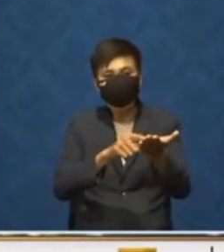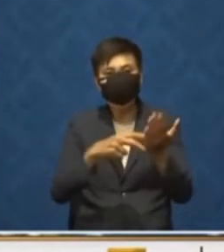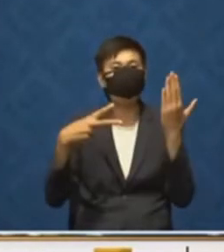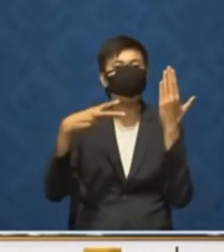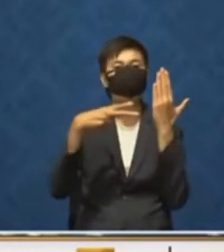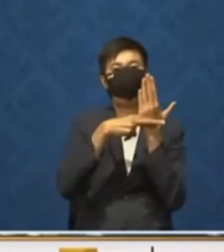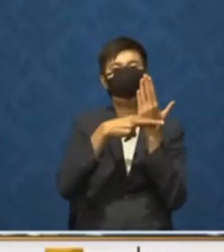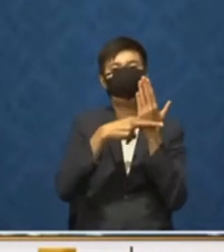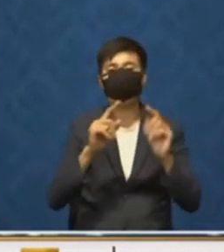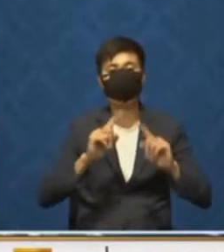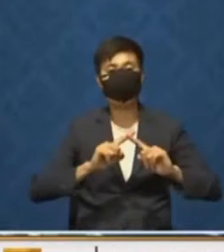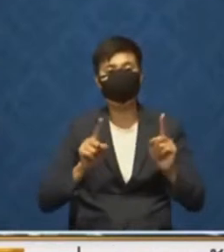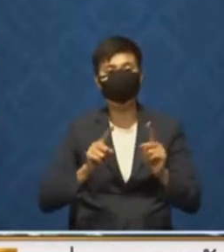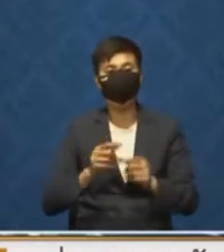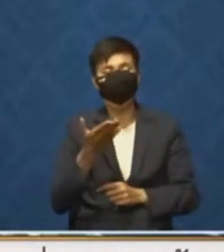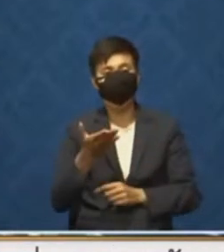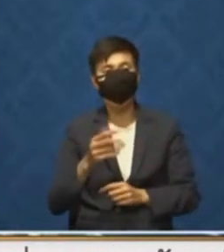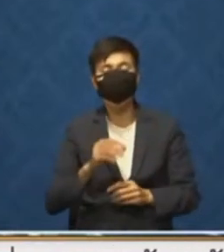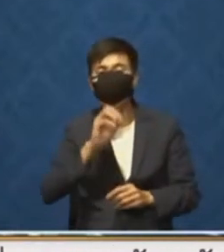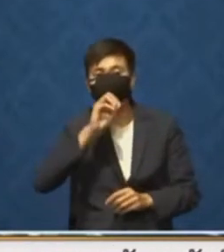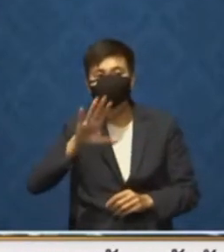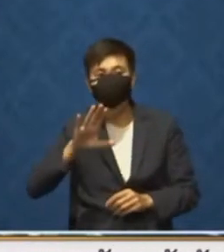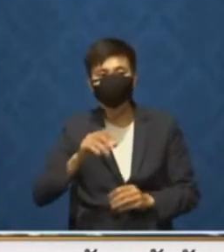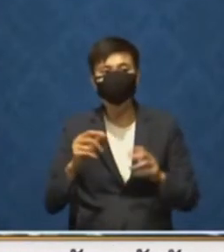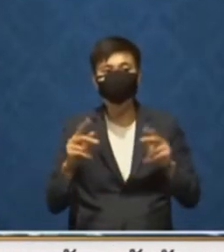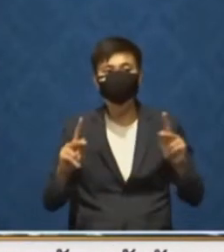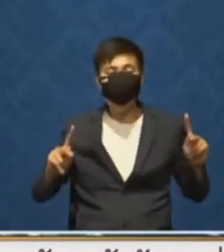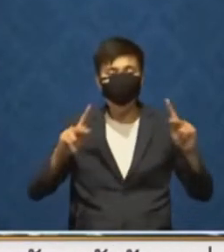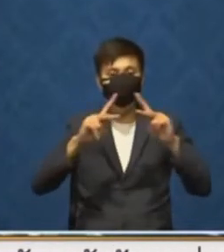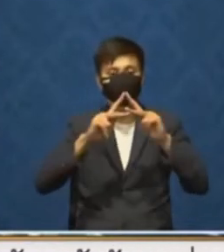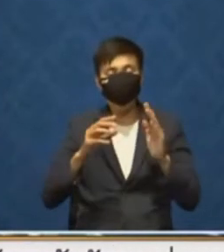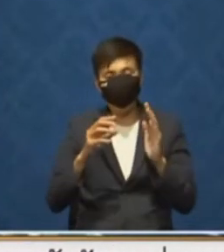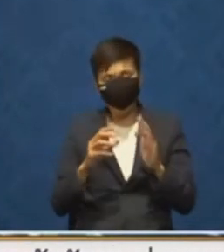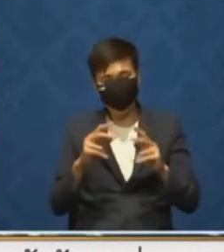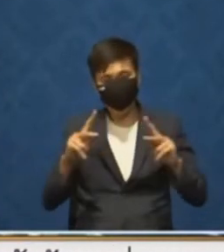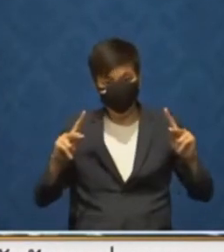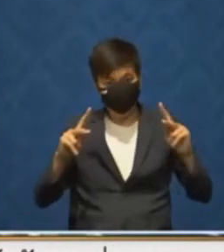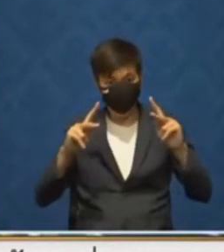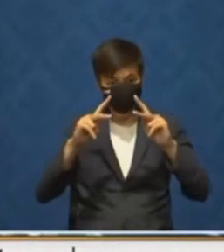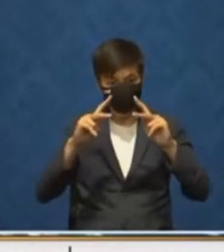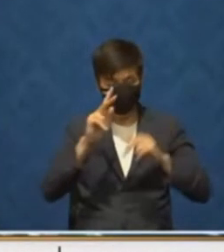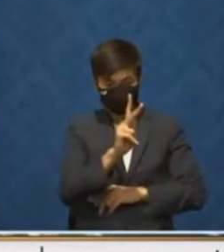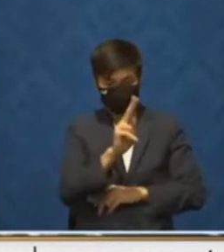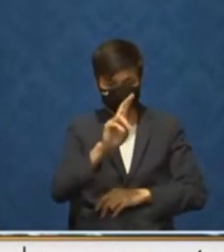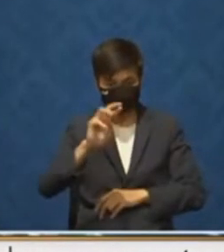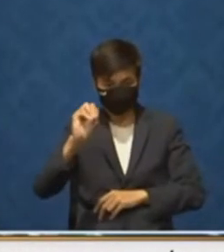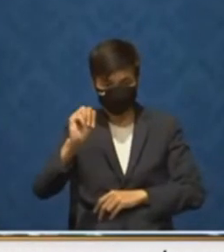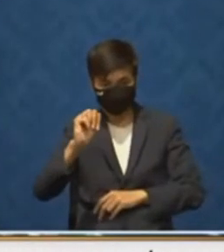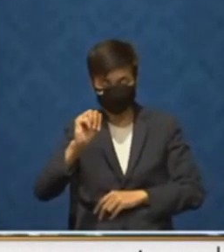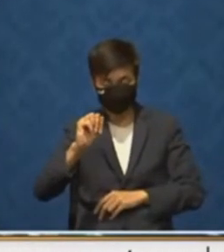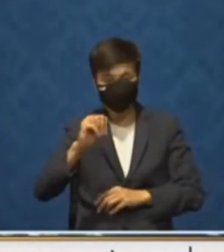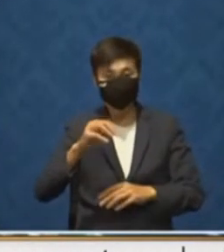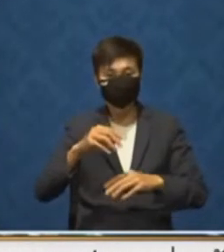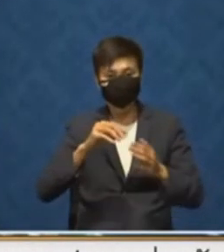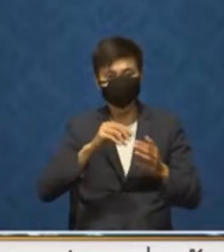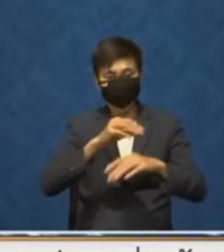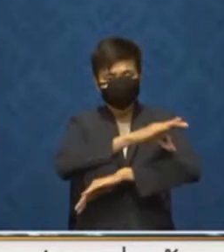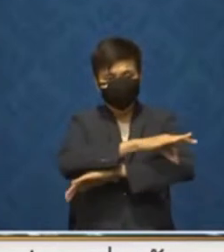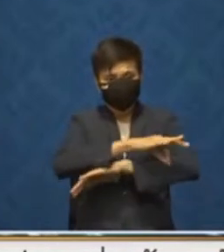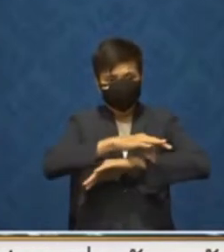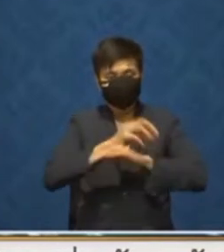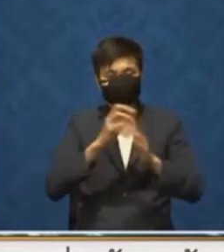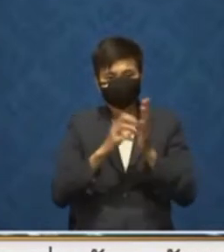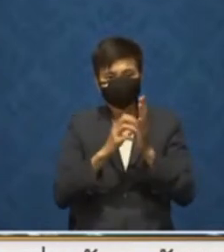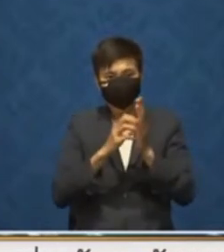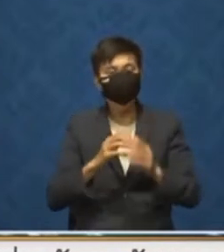ท่านไปอ้างเป็นบัญชีกลางผมก็อ่านจดหมายตัวดีกว่าท่านก่อนที่จะปิดปลายไม่เป็นไรผมไม่ต่อล้อต่อเถียงกับถนนตรีครับท่าน